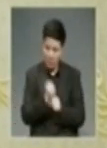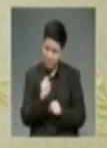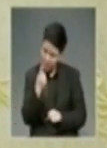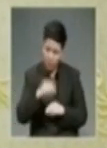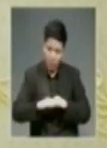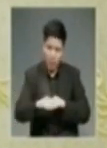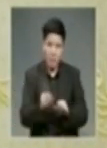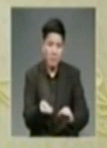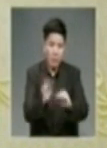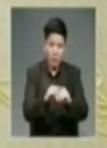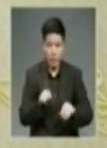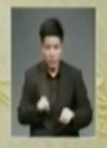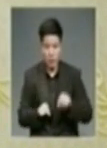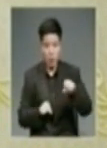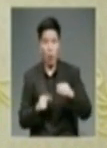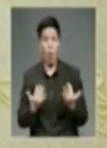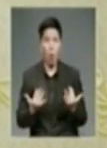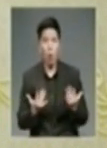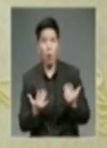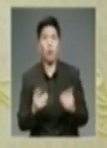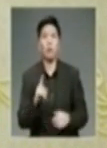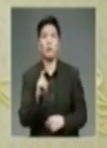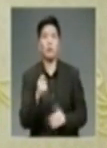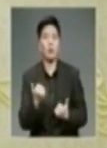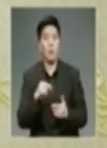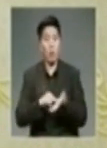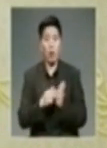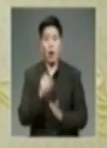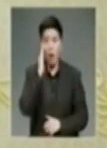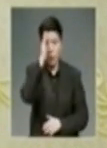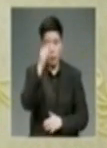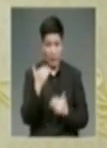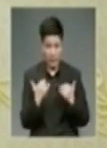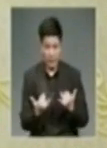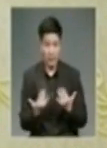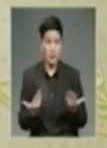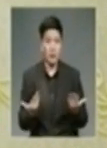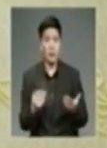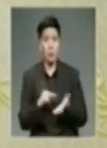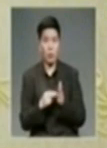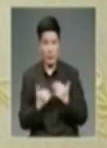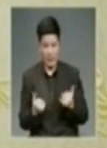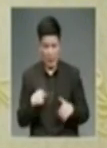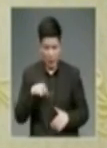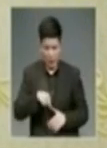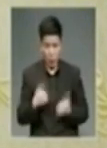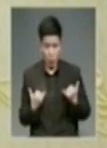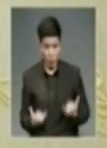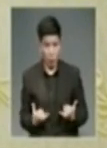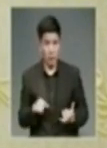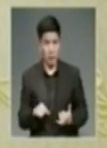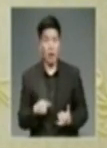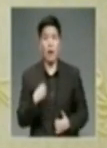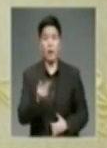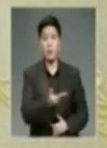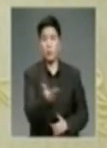แล้วสร้างของใหม่ไปพร้อมกันด้วยมันรอกันไม่ได้ทั้งอย่างเพราะมันเป็นอนาคตไอ้นี่เป็นอดีตและนี่คือเราอยู่ตรงปัจจุบันนะครับให้ทุกคน